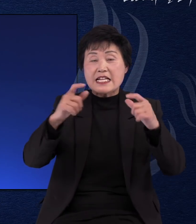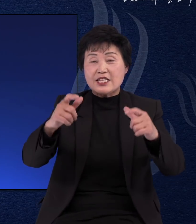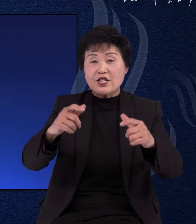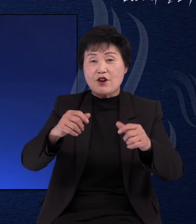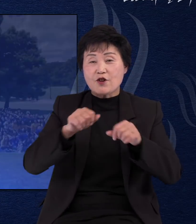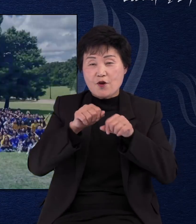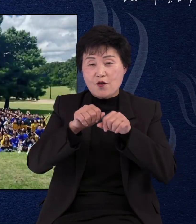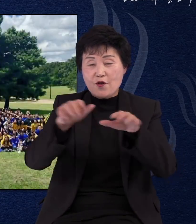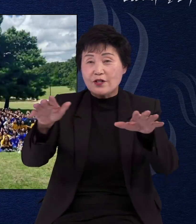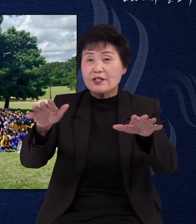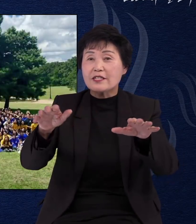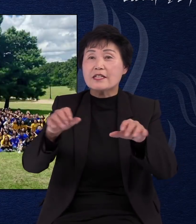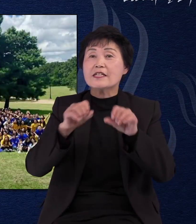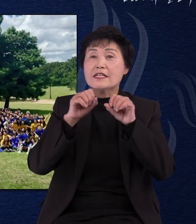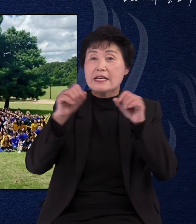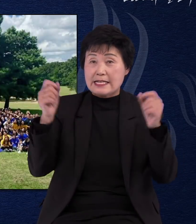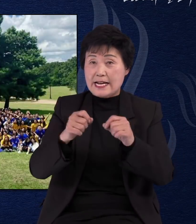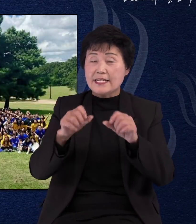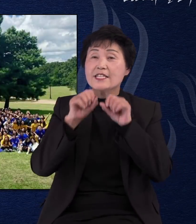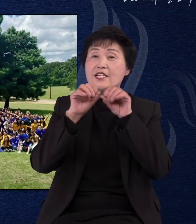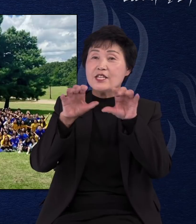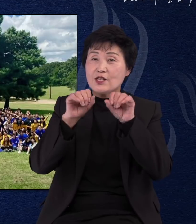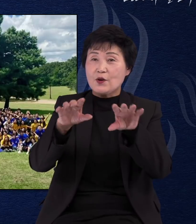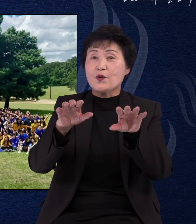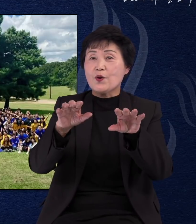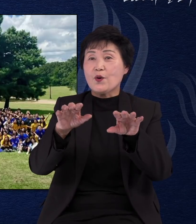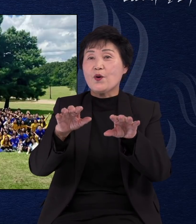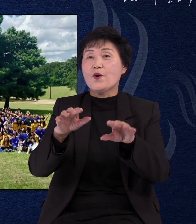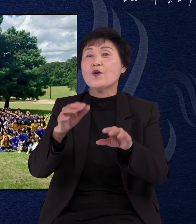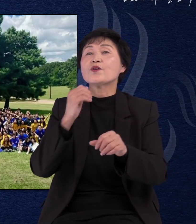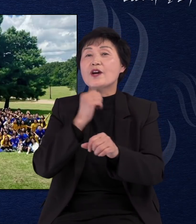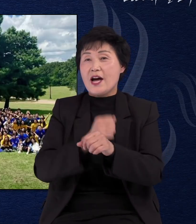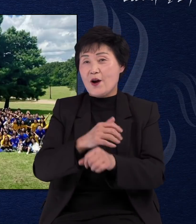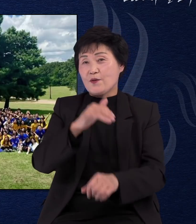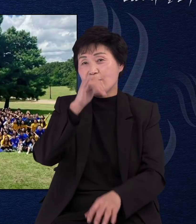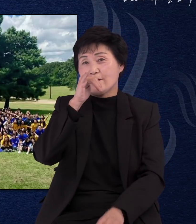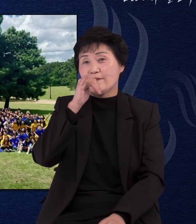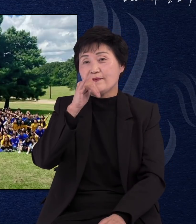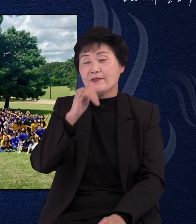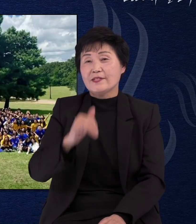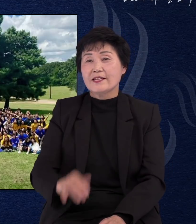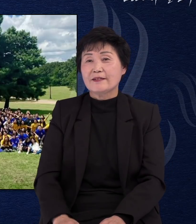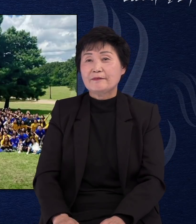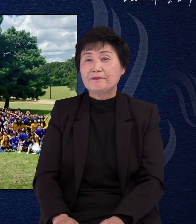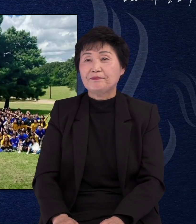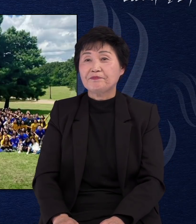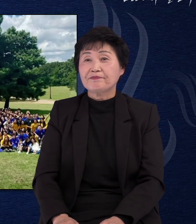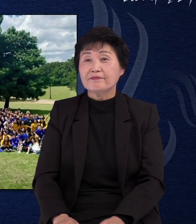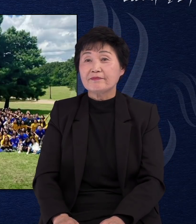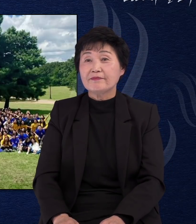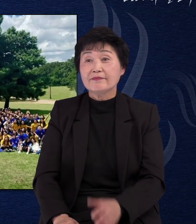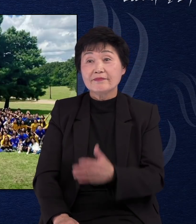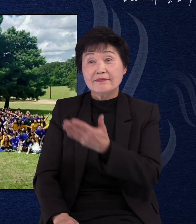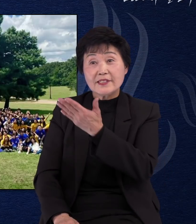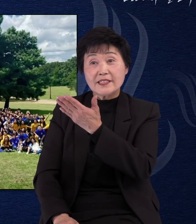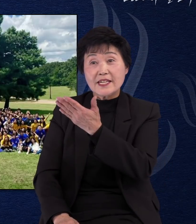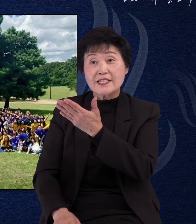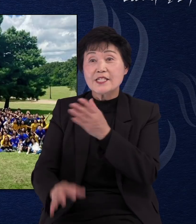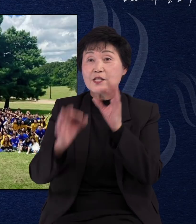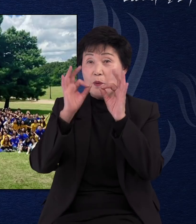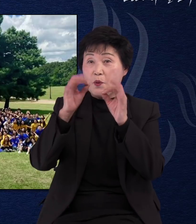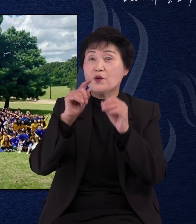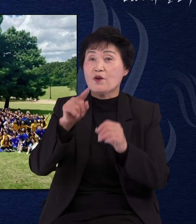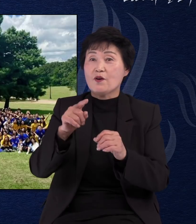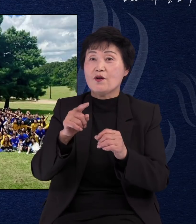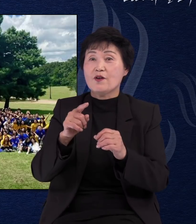사진 보여주고 이제 마무리하도록 하겠습니다. 이렇게 제가 정말 하나님 앞에 기도를 하면서